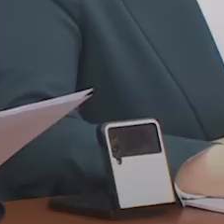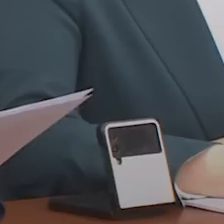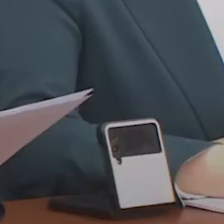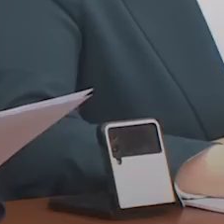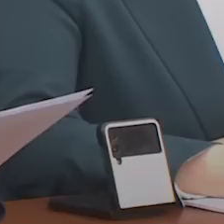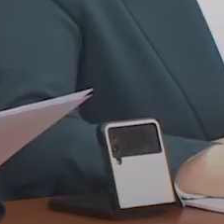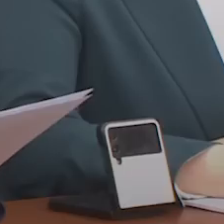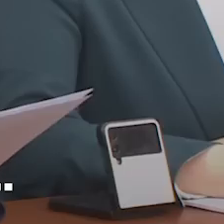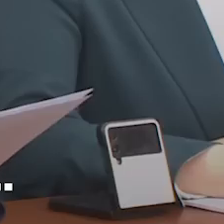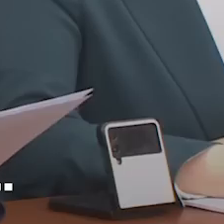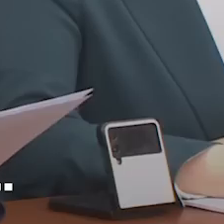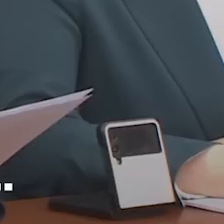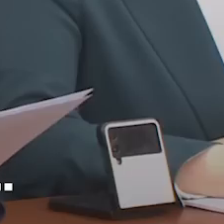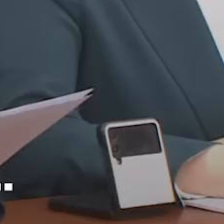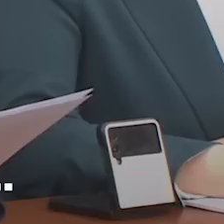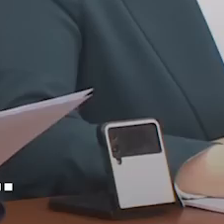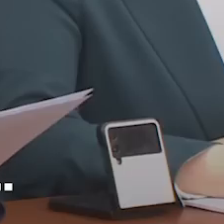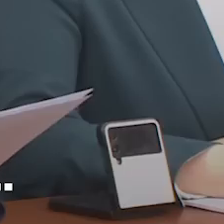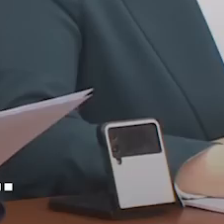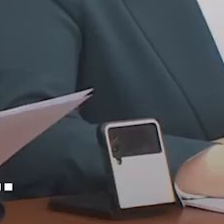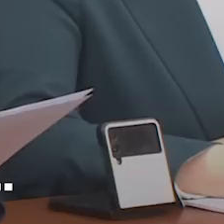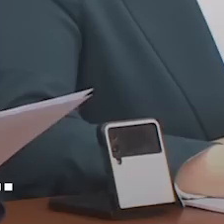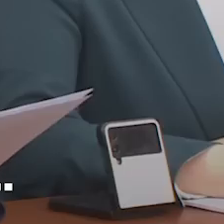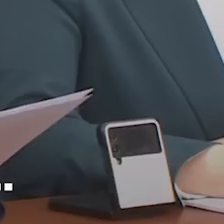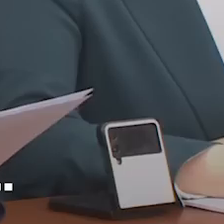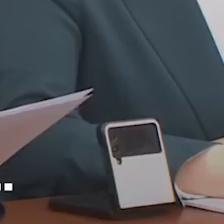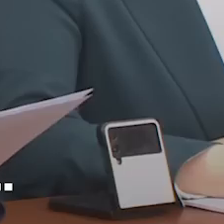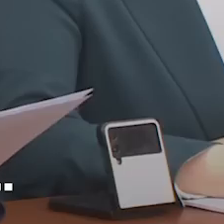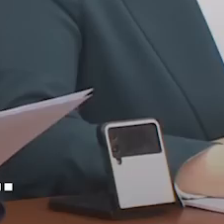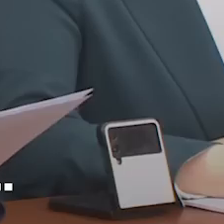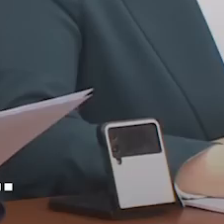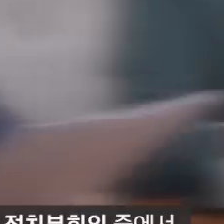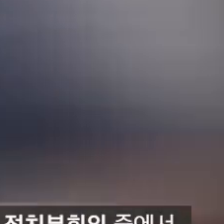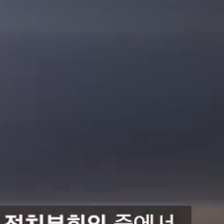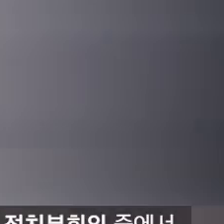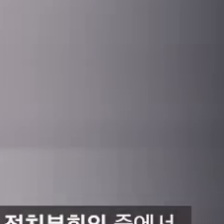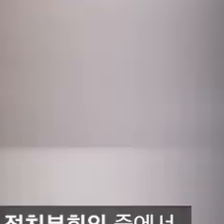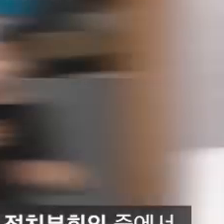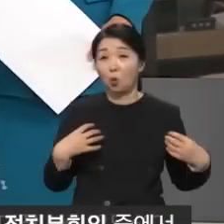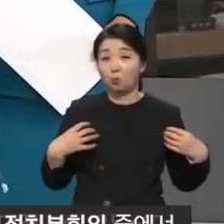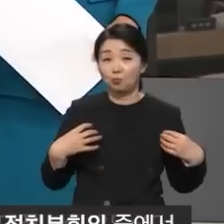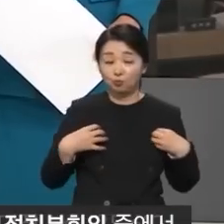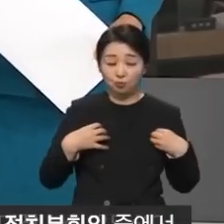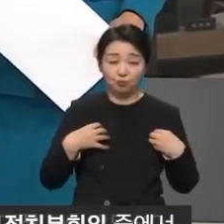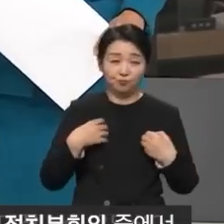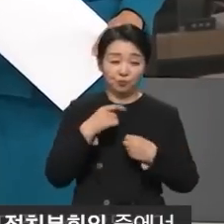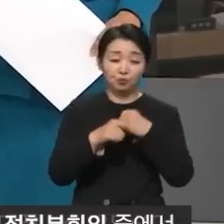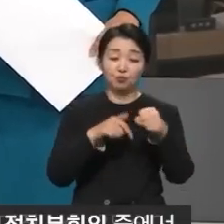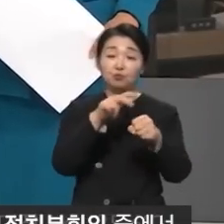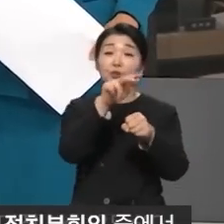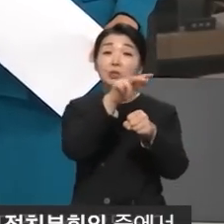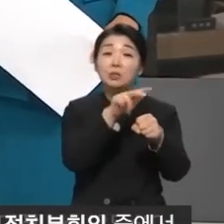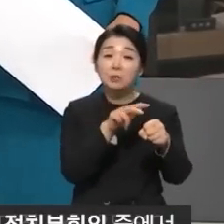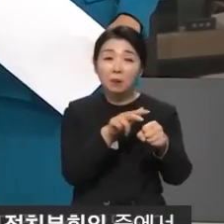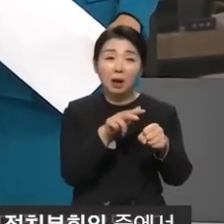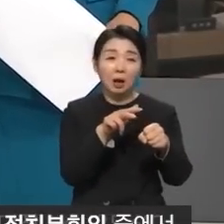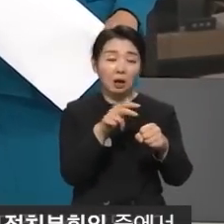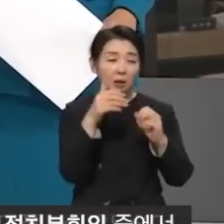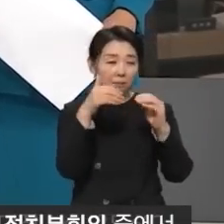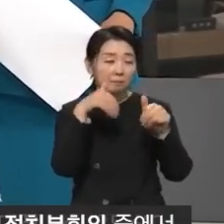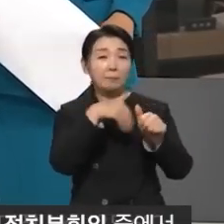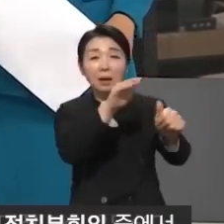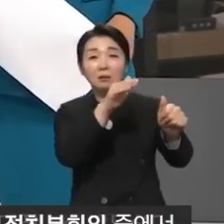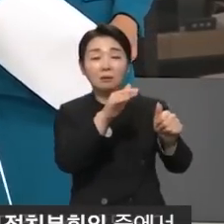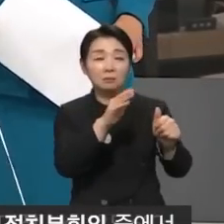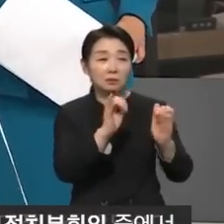것이 중요하기 때문에 그 부분에 대해서 우리가 자꾸 점검을 하는 것이고. 이 후쿠시마 원전 시찰단 파견